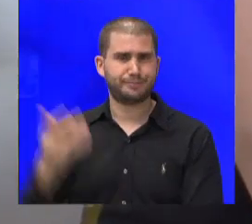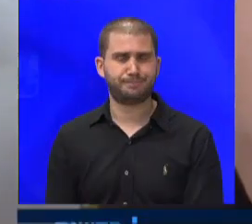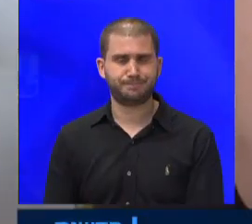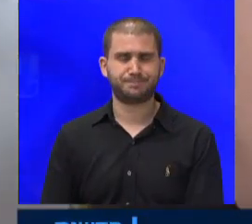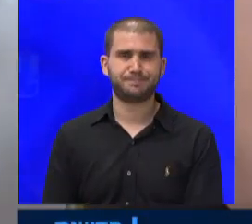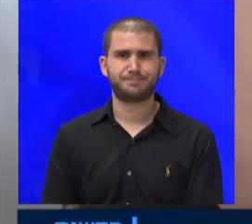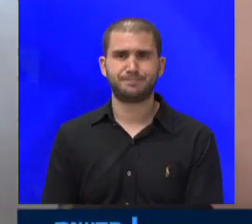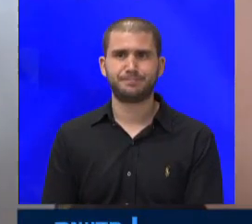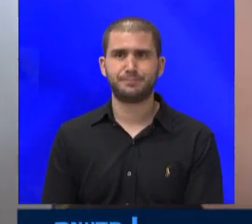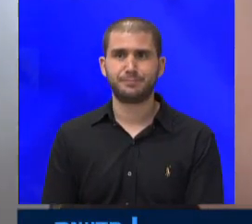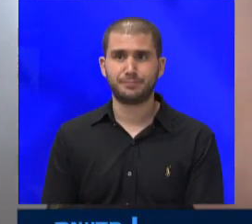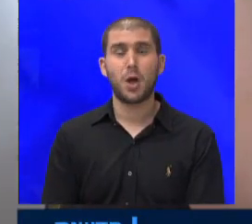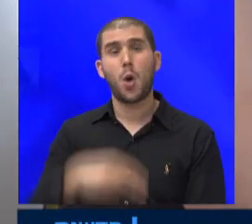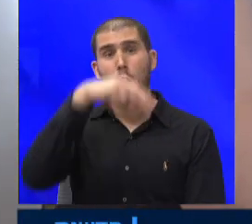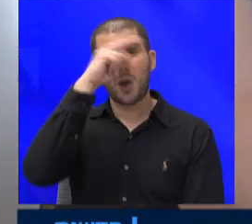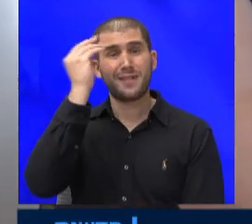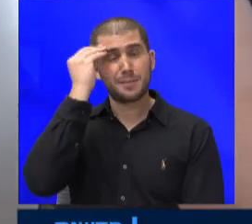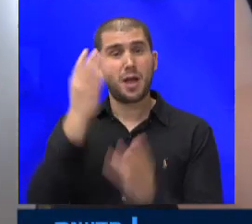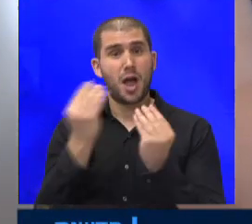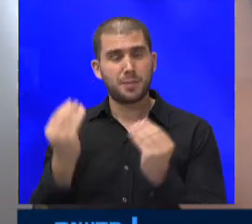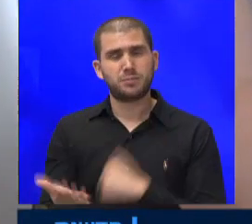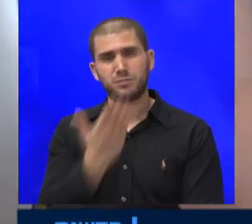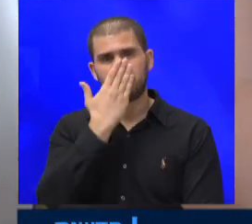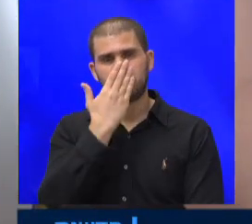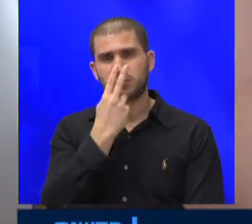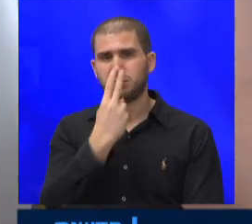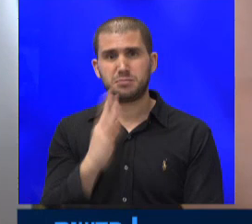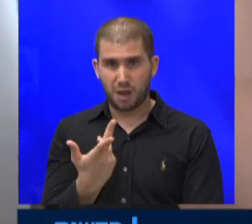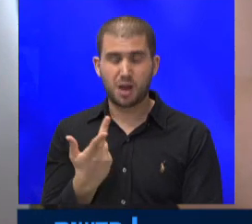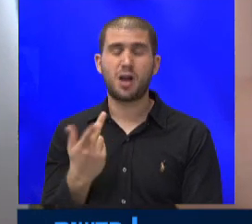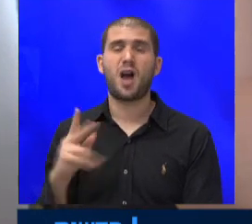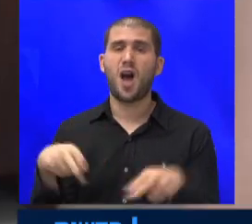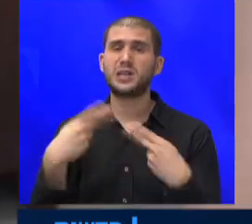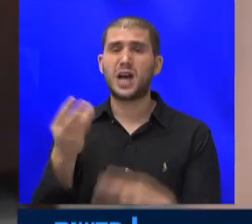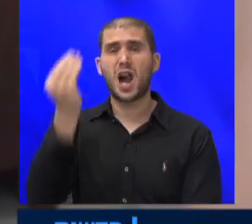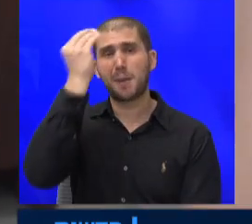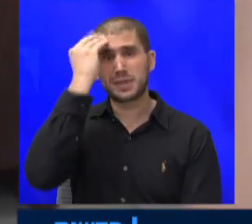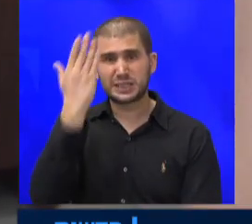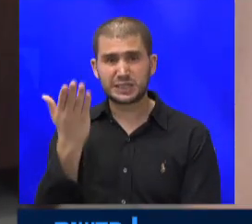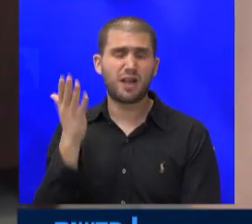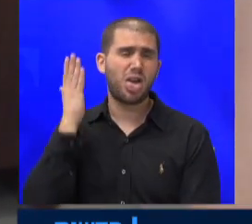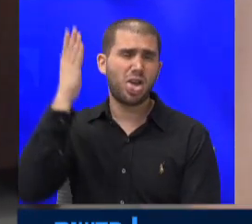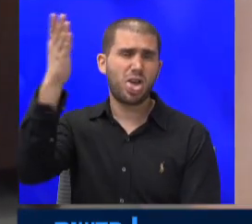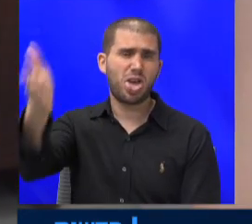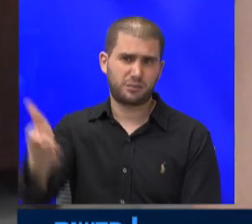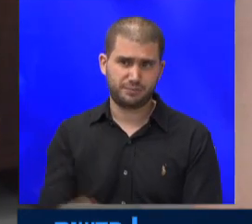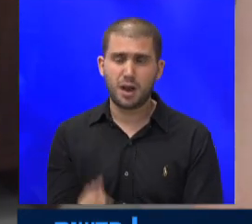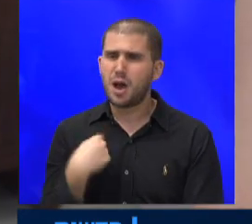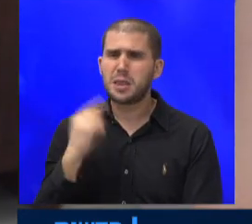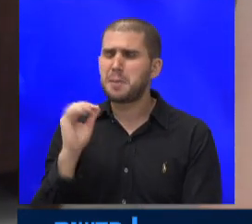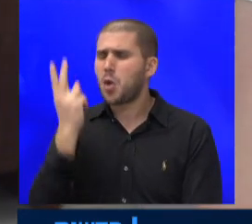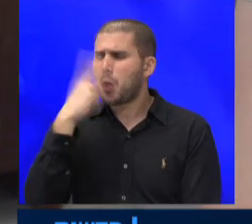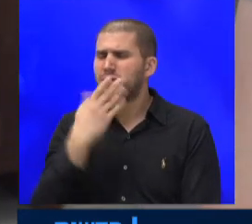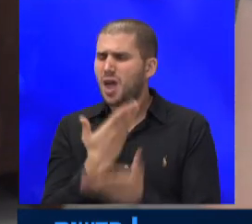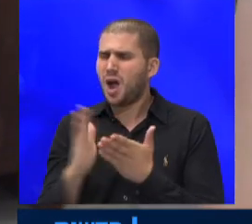הורים ותלמידים רבים התאכזבו לגלות כי החזרה לבתי הספר עוד רחוקה. אני באמת לא מבינה את ההחלטה. ההחלטה נראית